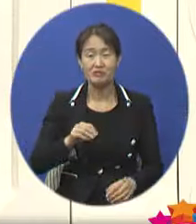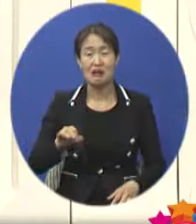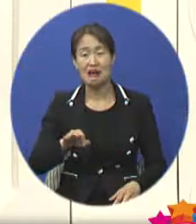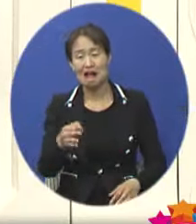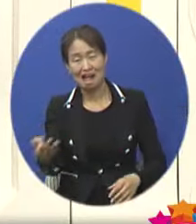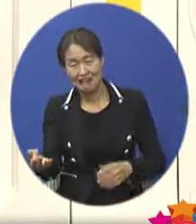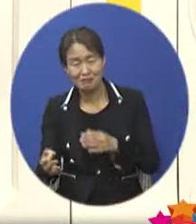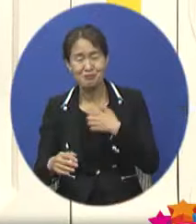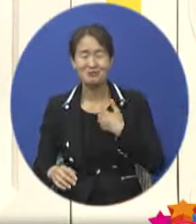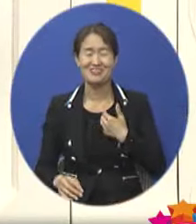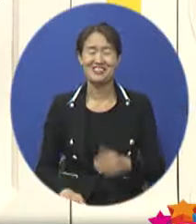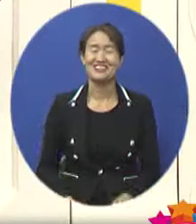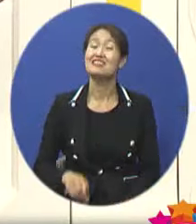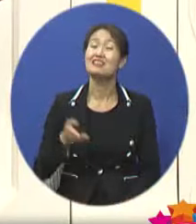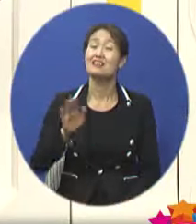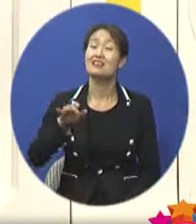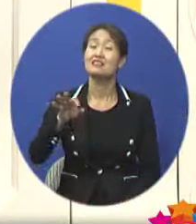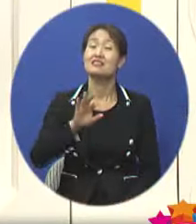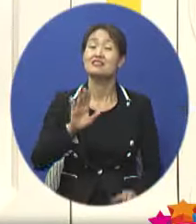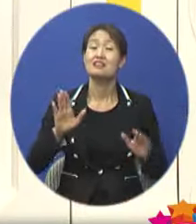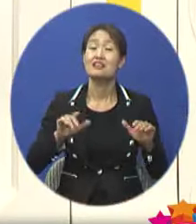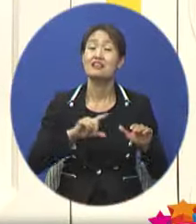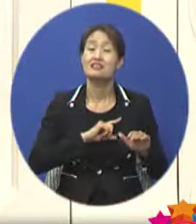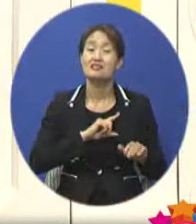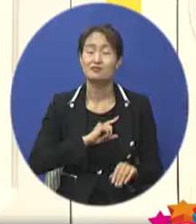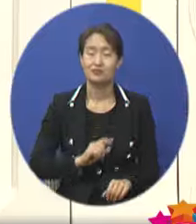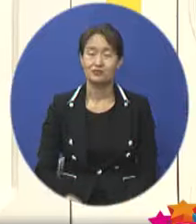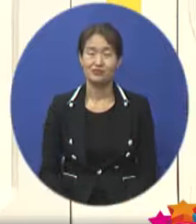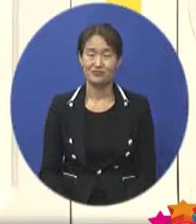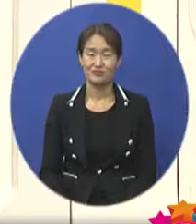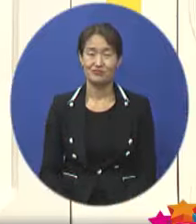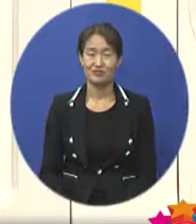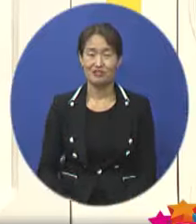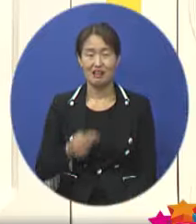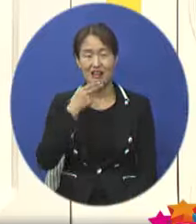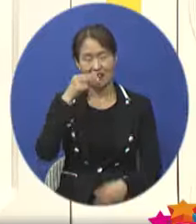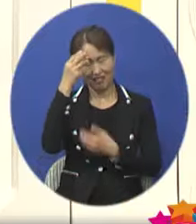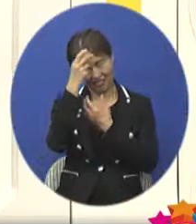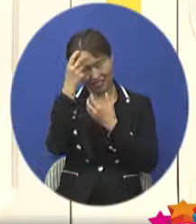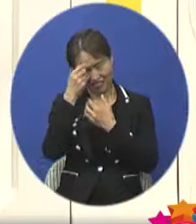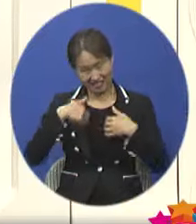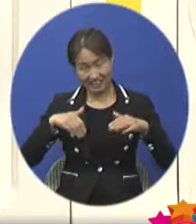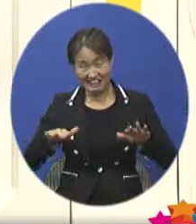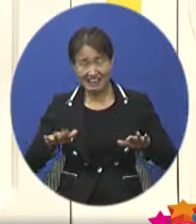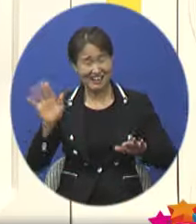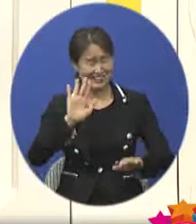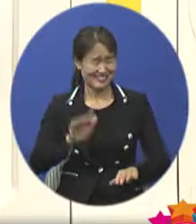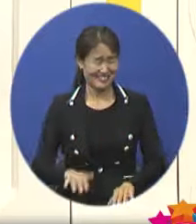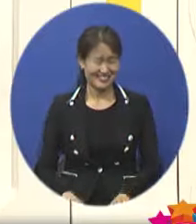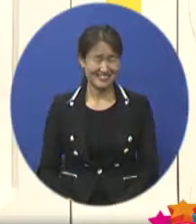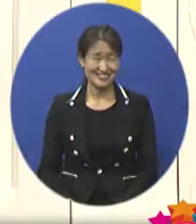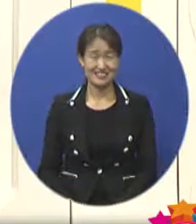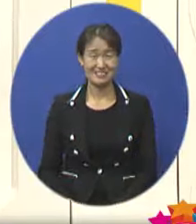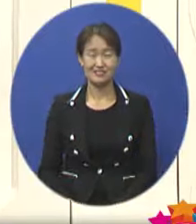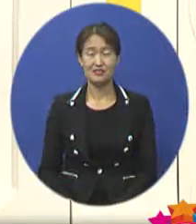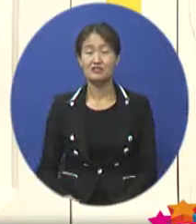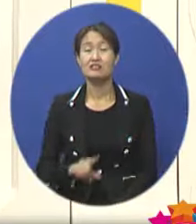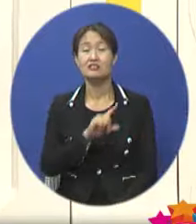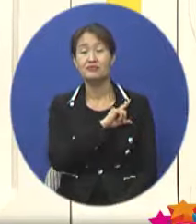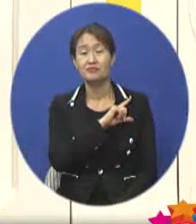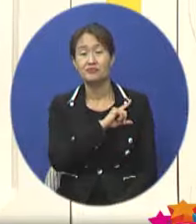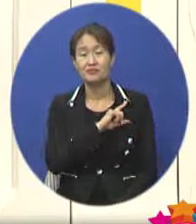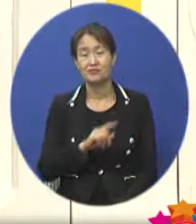근데 그 새 그 새 네. 네. 이름이 무슨 새인지 알아요? 뭐 술 취한 새. 그런 새가 어디 있어? 술 취한 새 아니야. 그 어떤